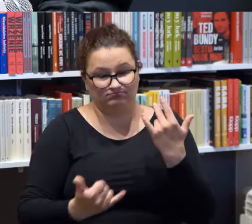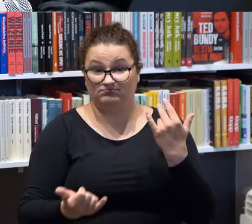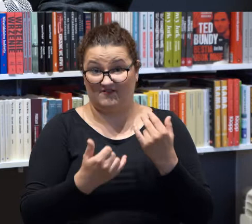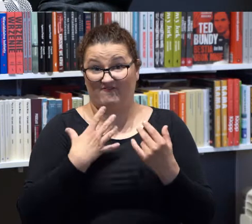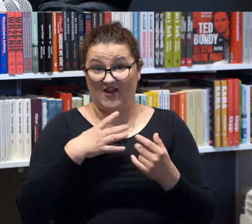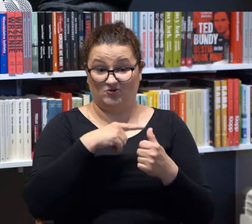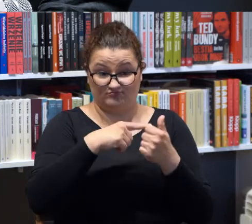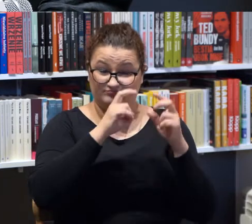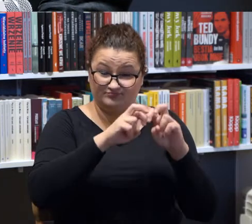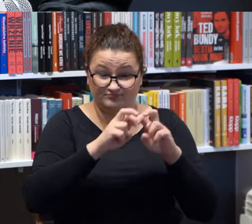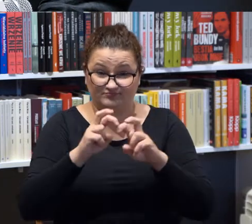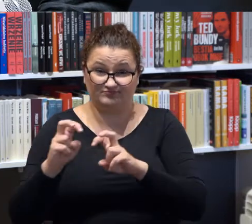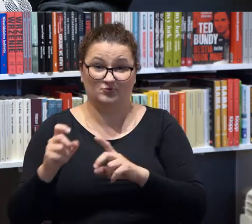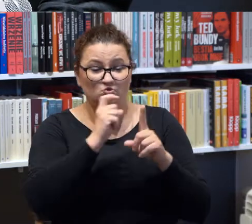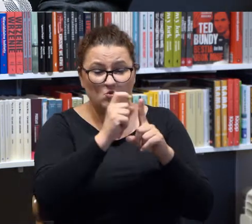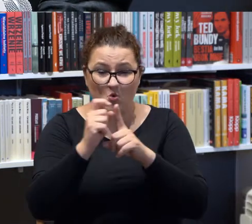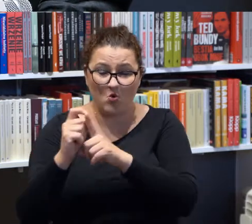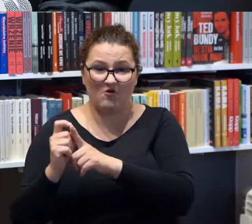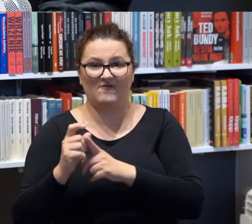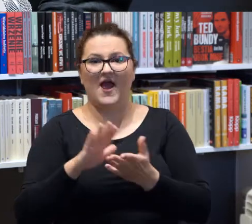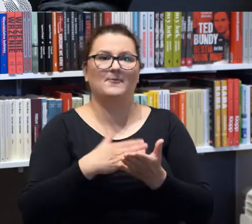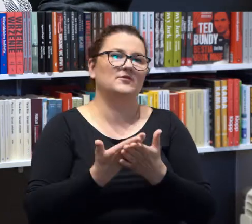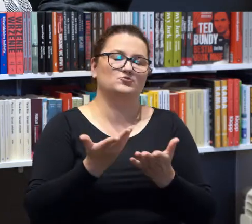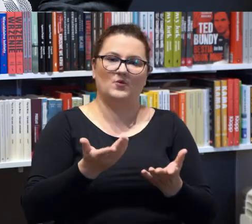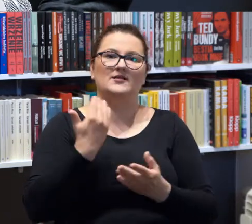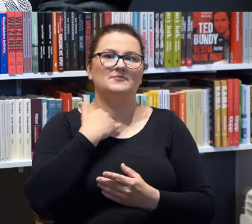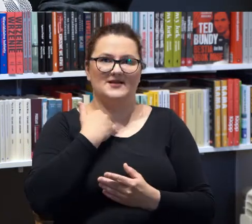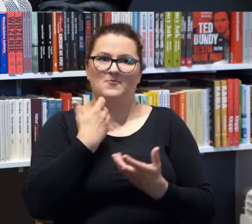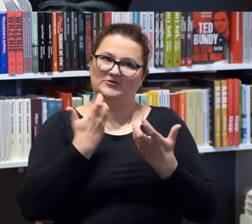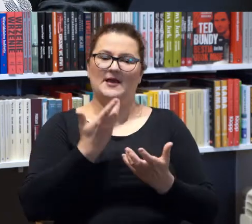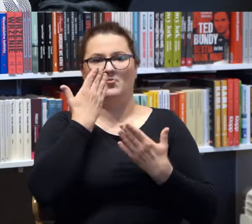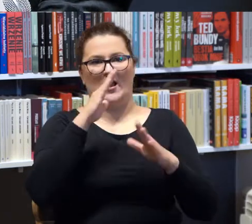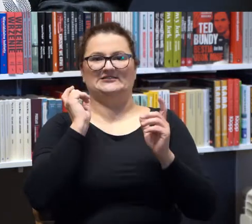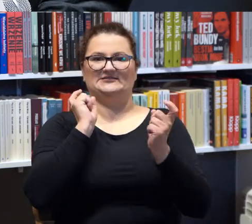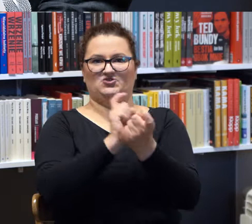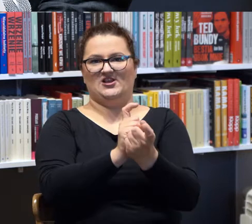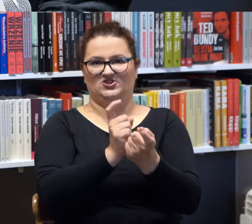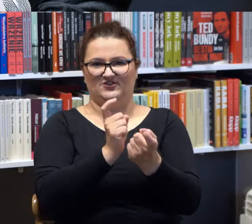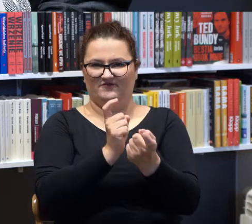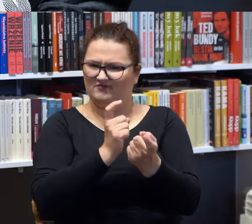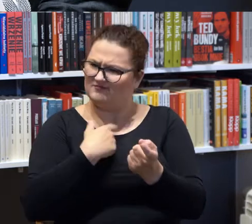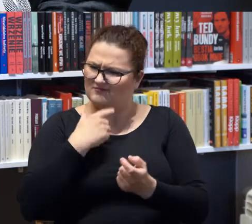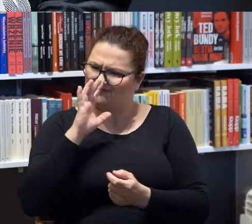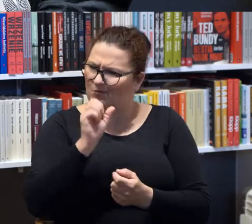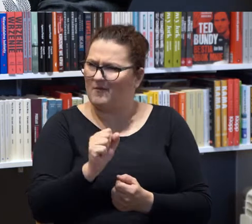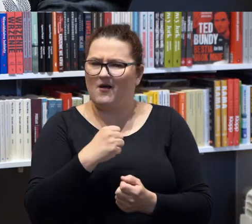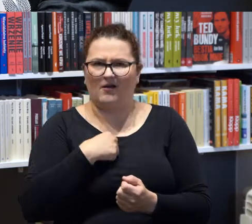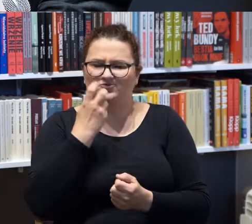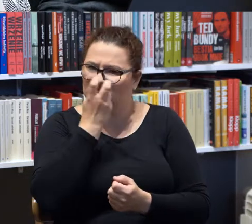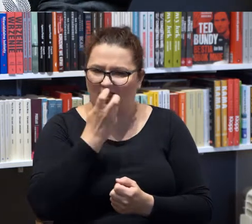warto przyjrzeć się tym językom. Pije, by wyrazić sprzeciw. O, na przykład to złapałam w tej książce, to było dla mnie bardzo